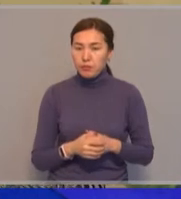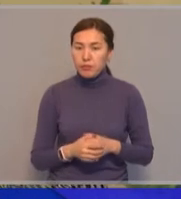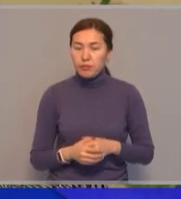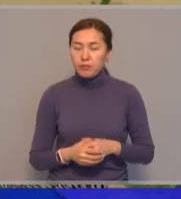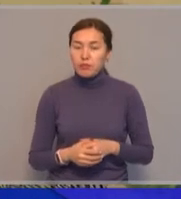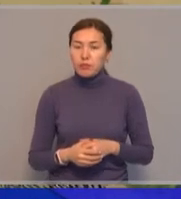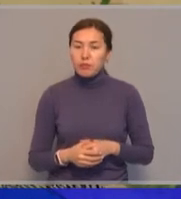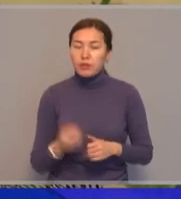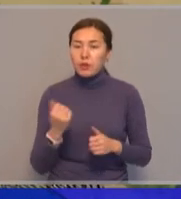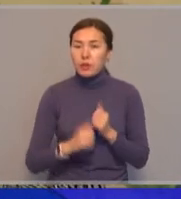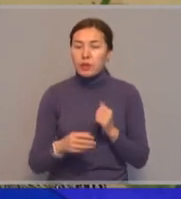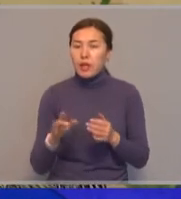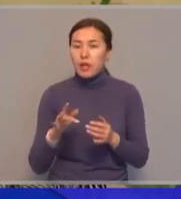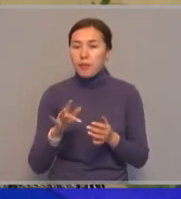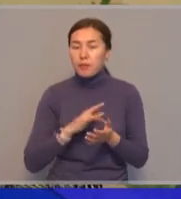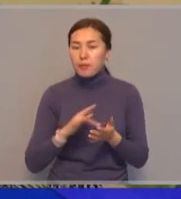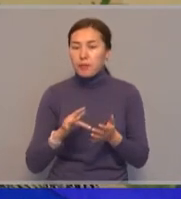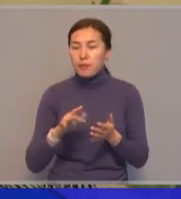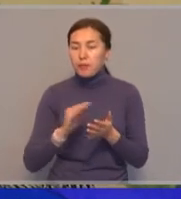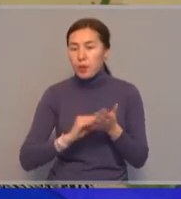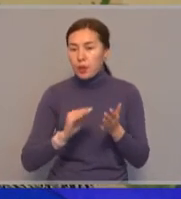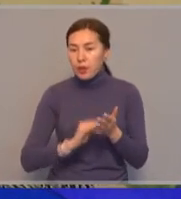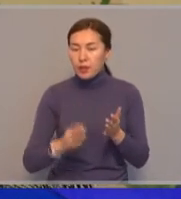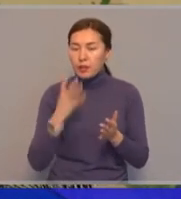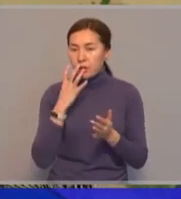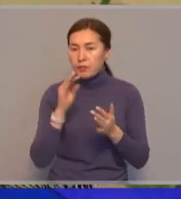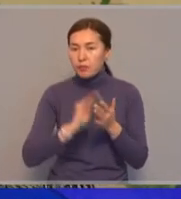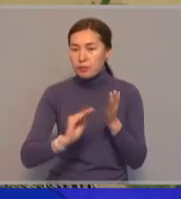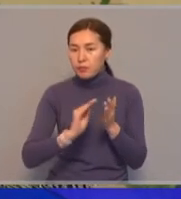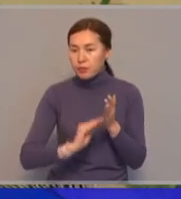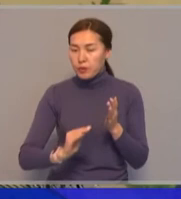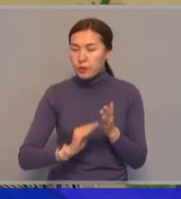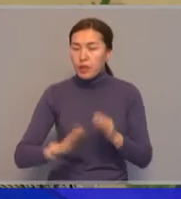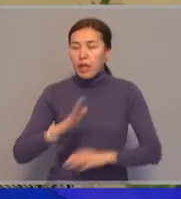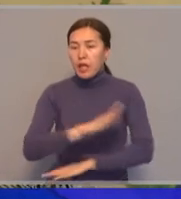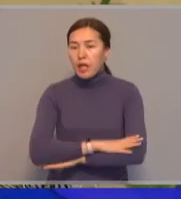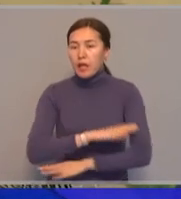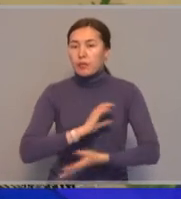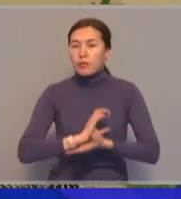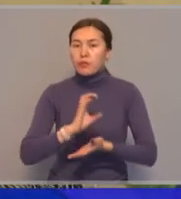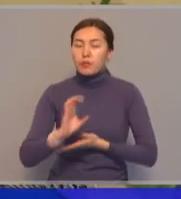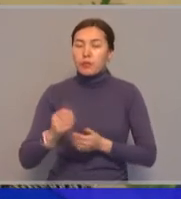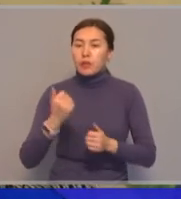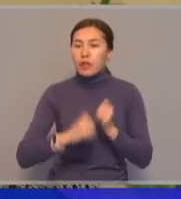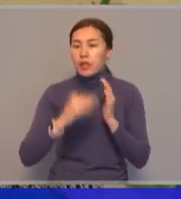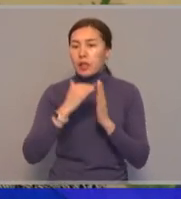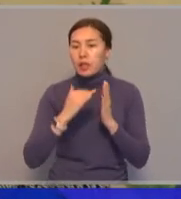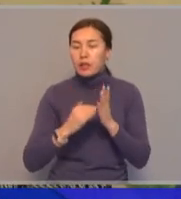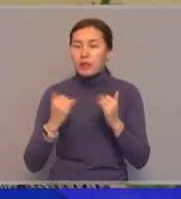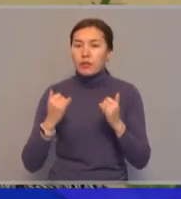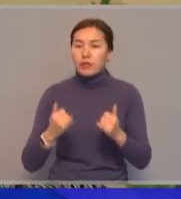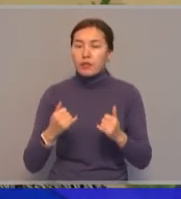өлшейді. Әрқайсына журналдар арналған, температурасын бәрін жазып, сабақтарына жібереміз. Әр сабақ кестесі қазіргі